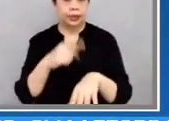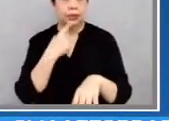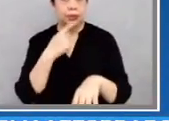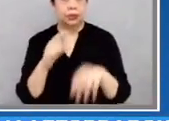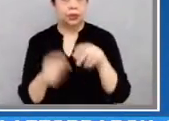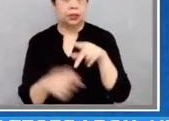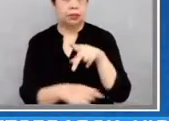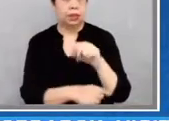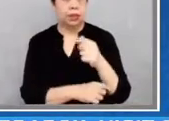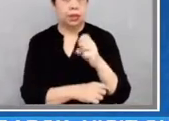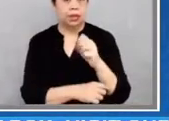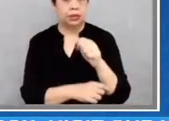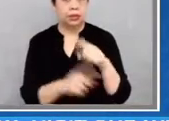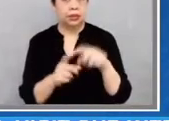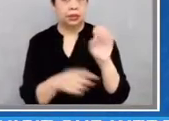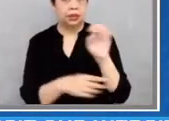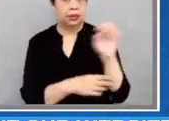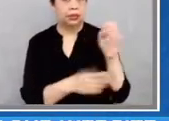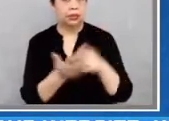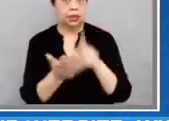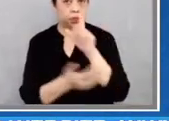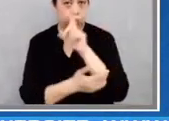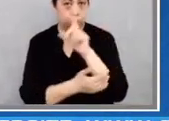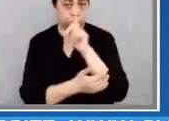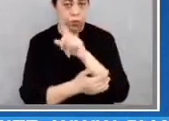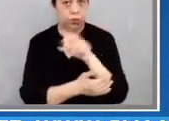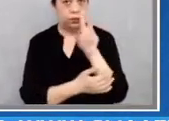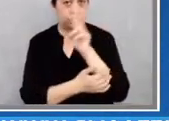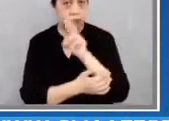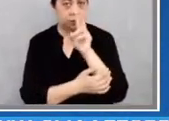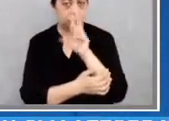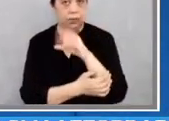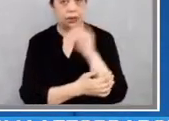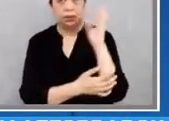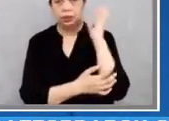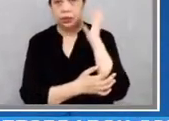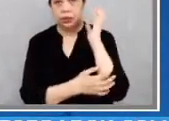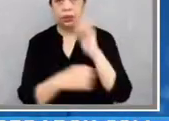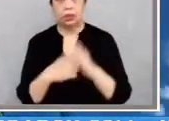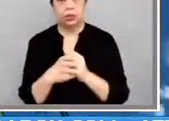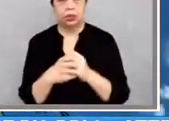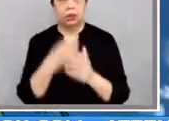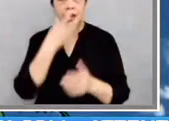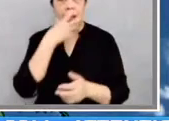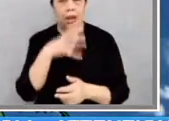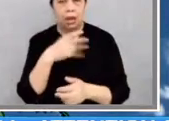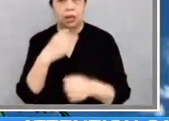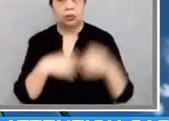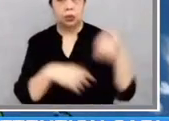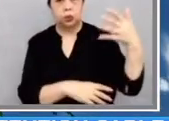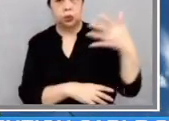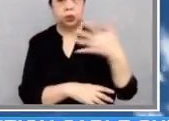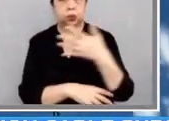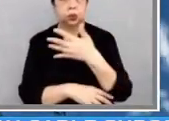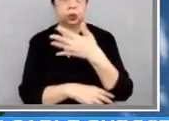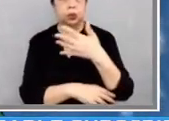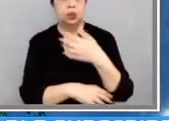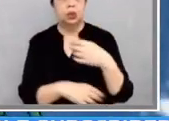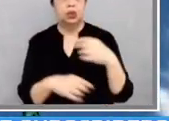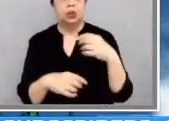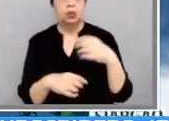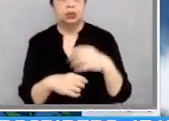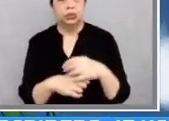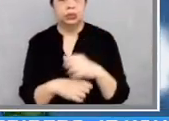ang silangang bahagi ng Luzon, Visayas at Mindanao. Mainit at maalinsangan man ang panahon, posible pa rin